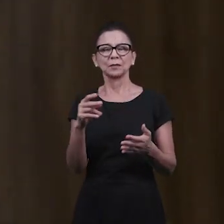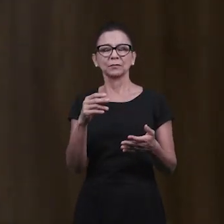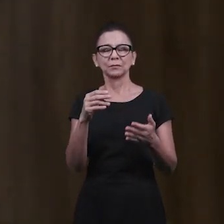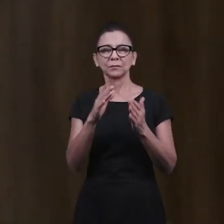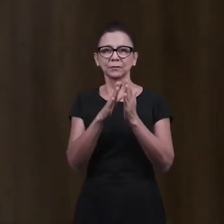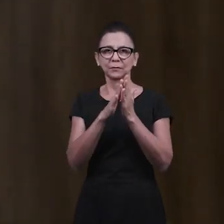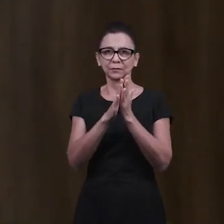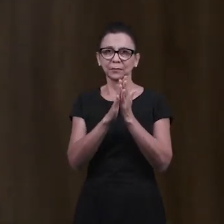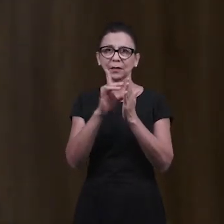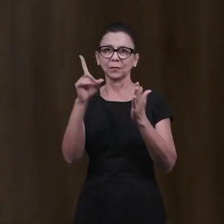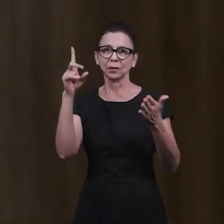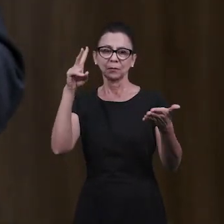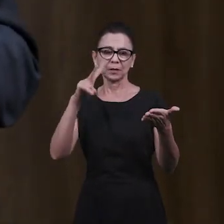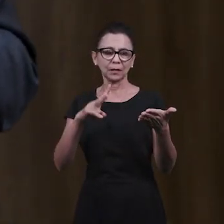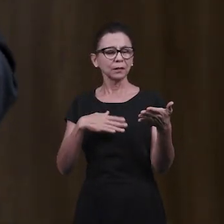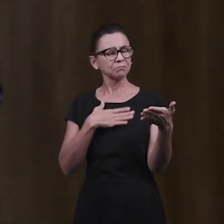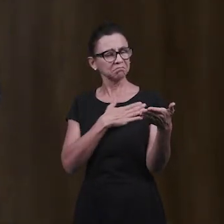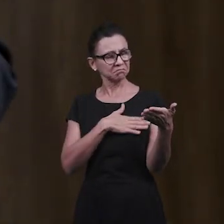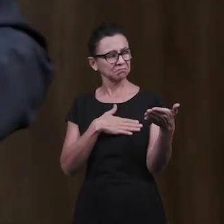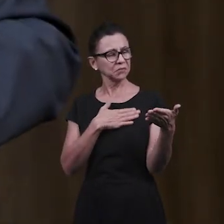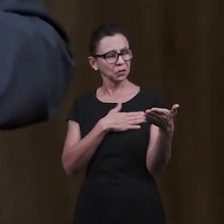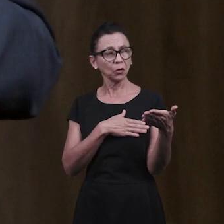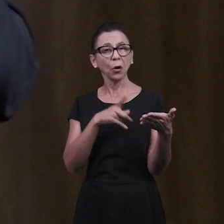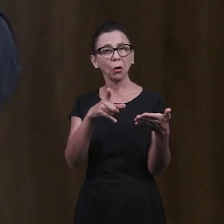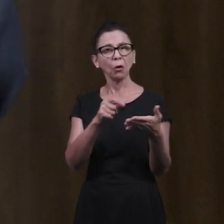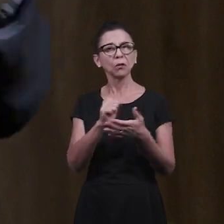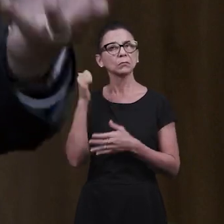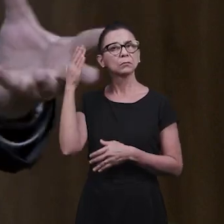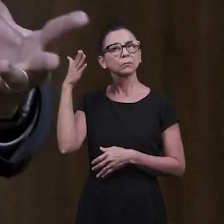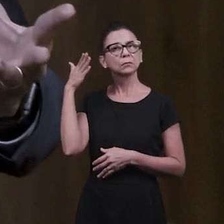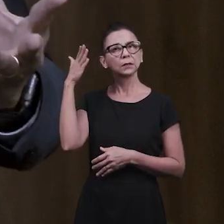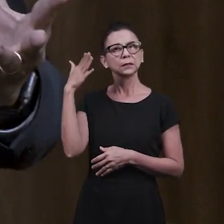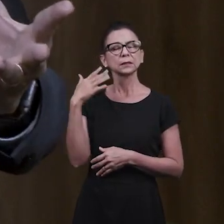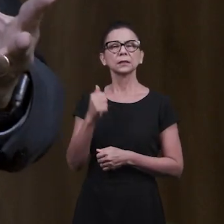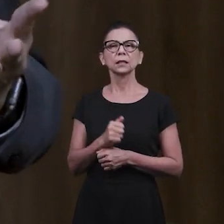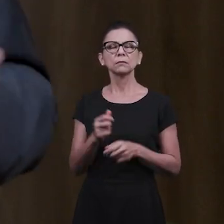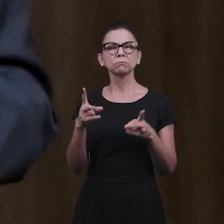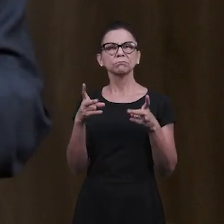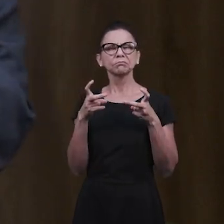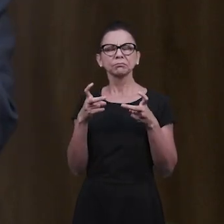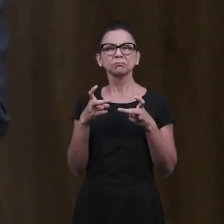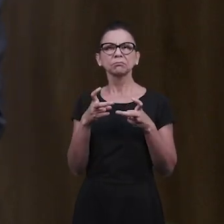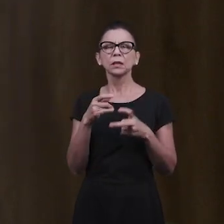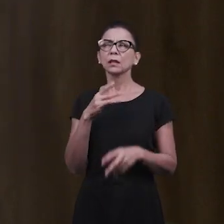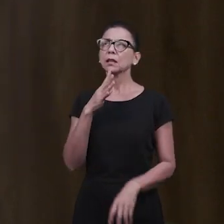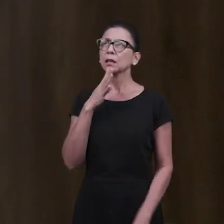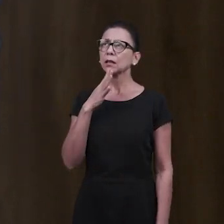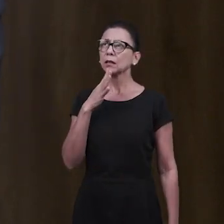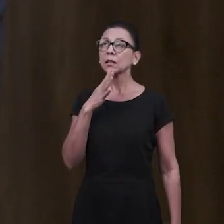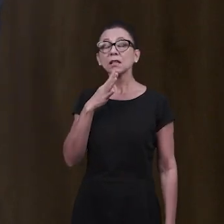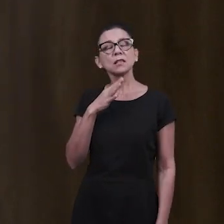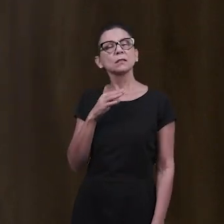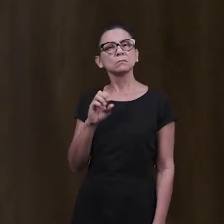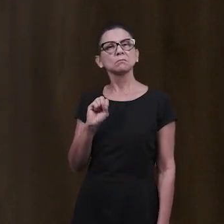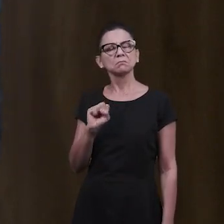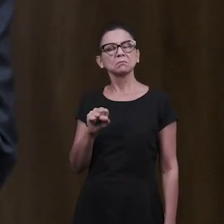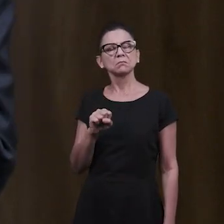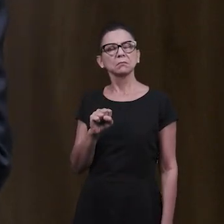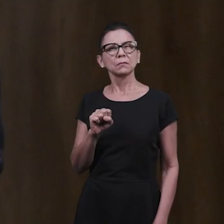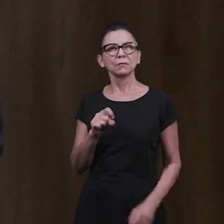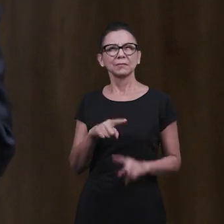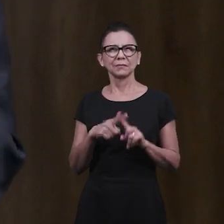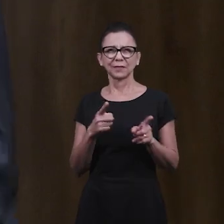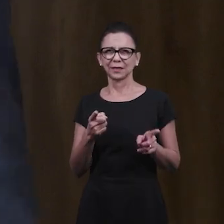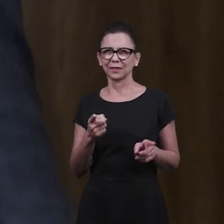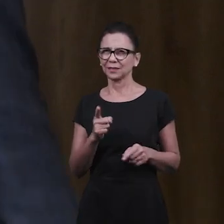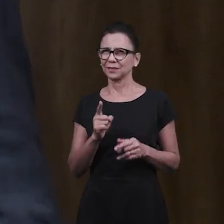mais elle n'est pas en Jésus. Elle entend, elle connaît d'une façon quelconque, mais elle ne